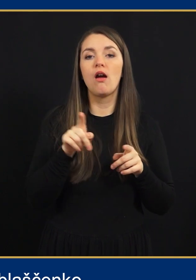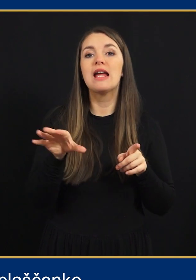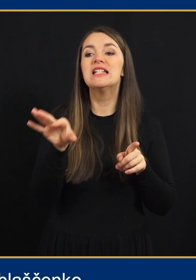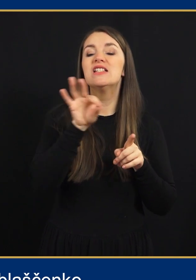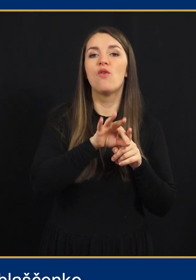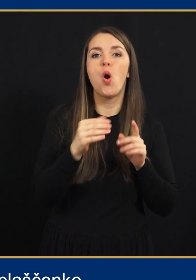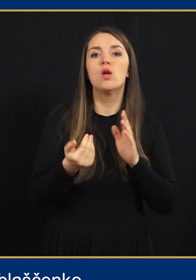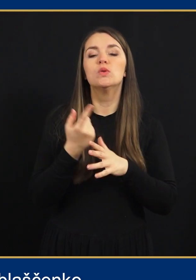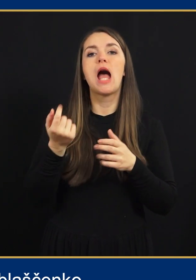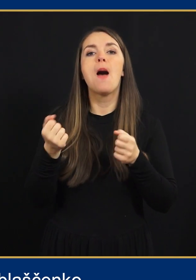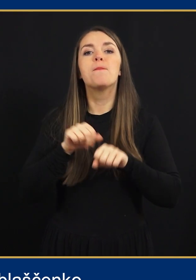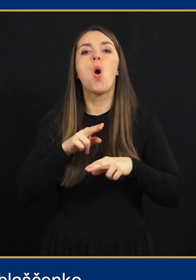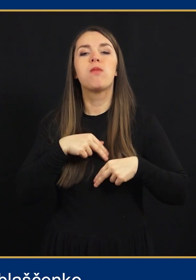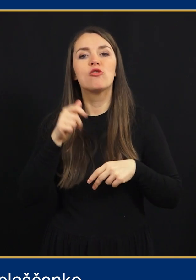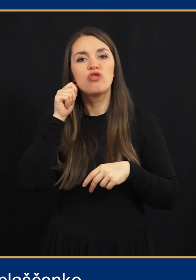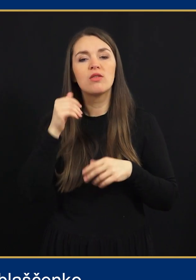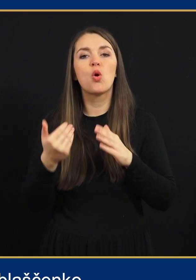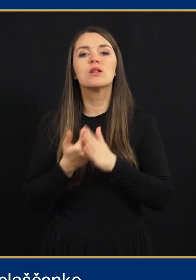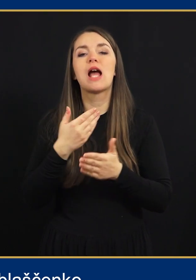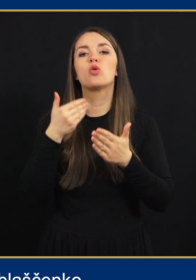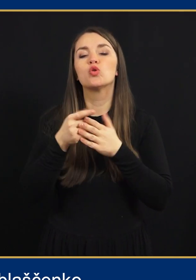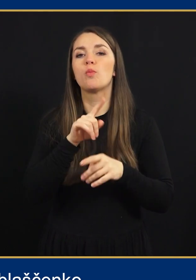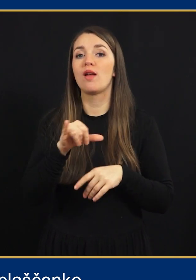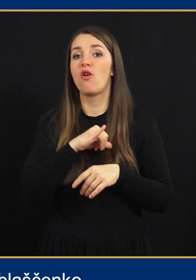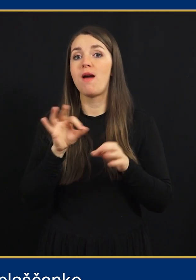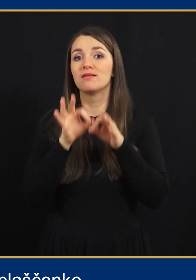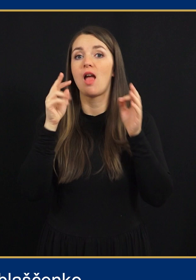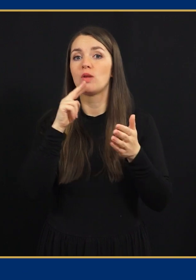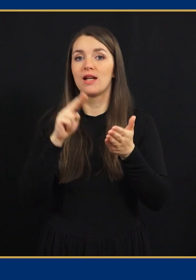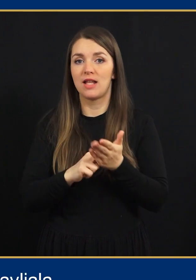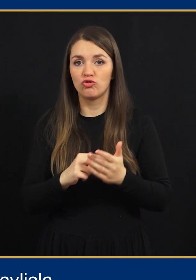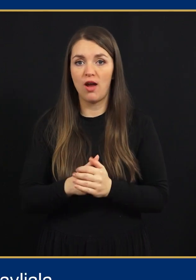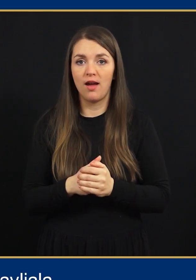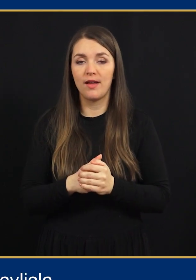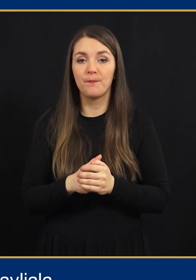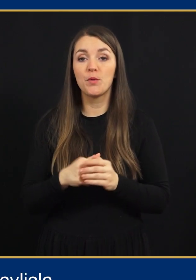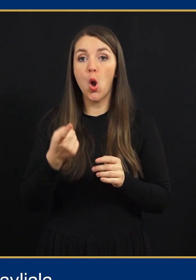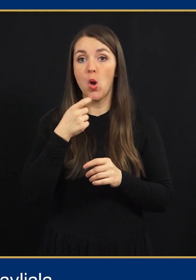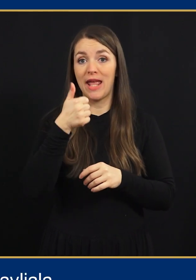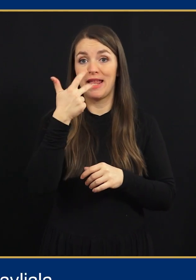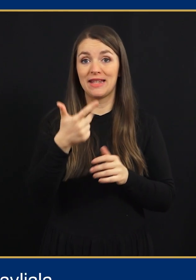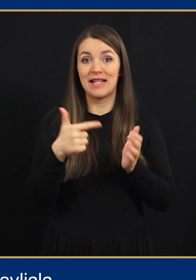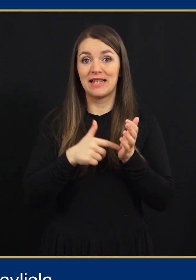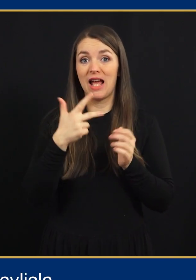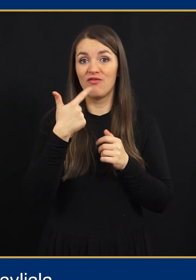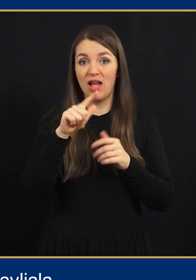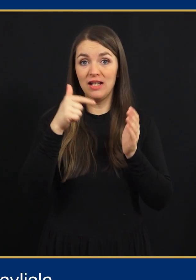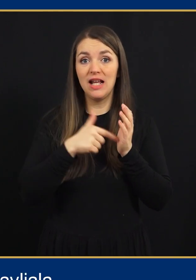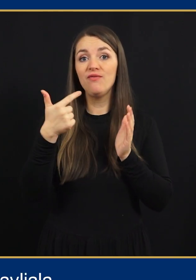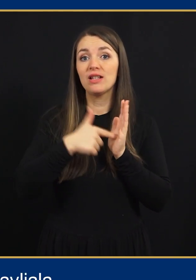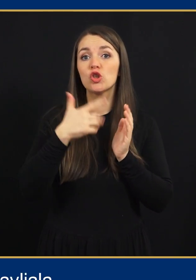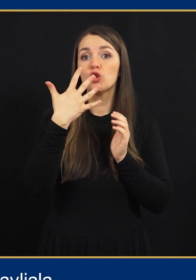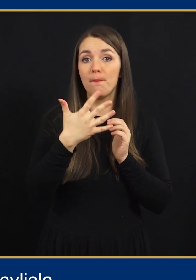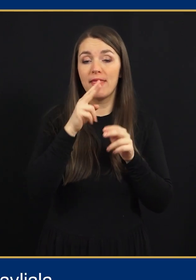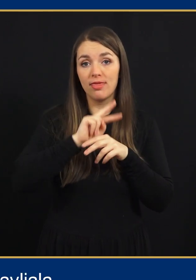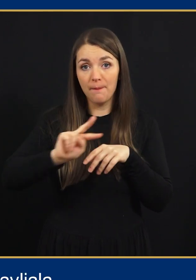izvolil za pooblaščenko za dostop do informacij javnega značaja. Od 31. 12.